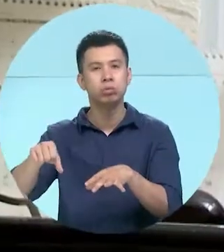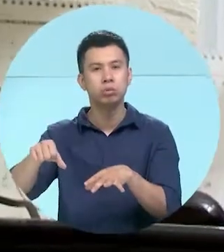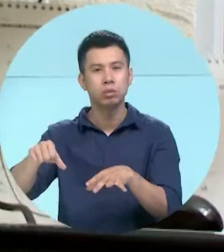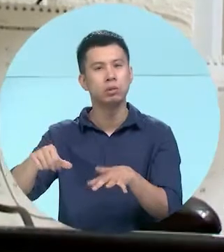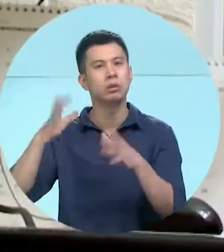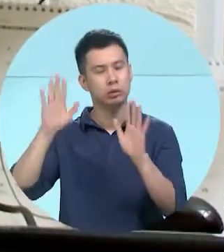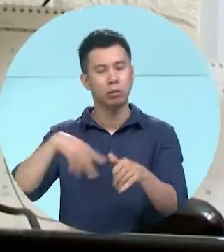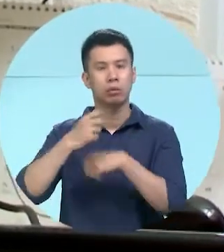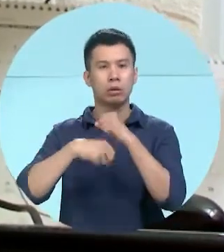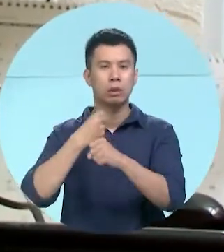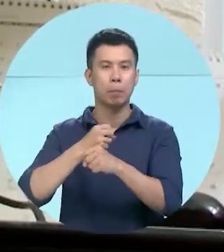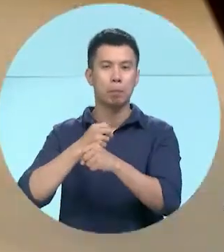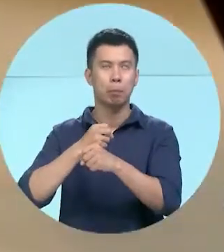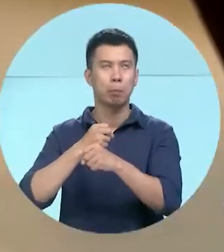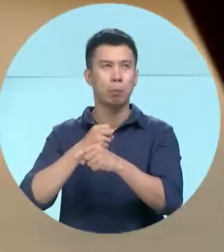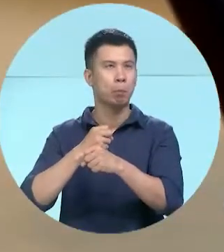thế thì đến cuối năm